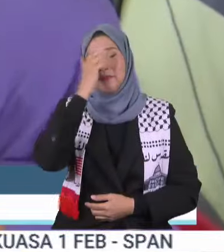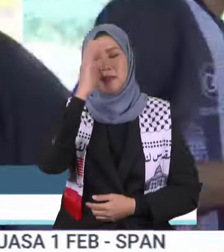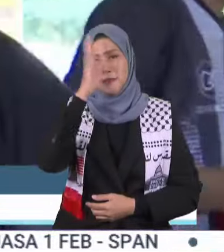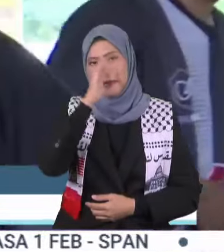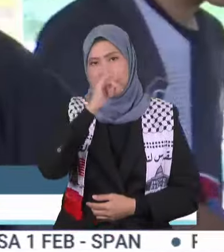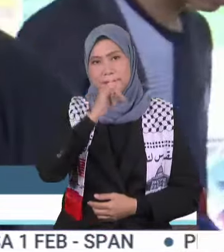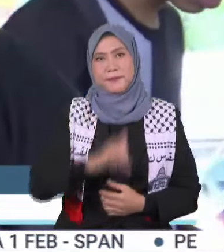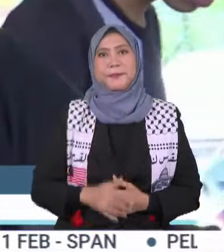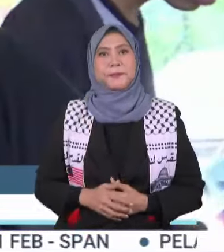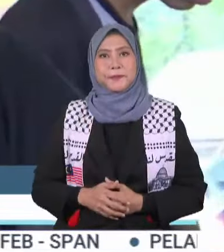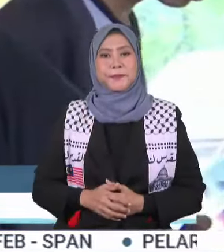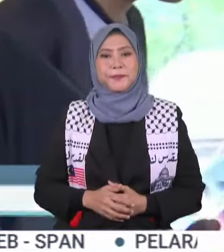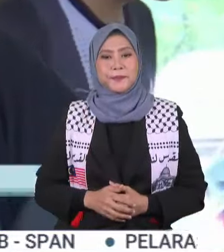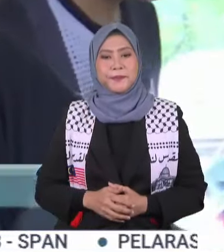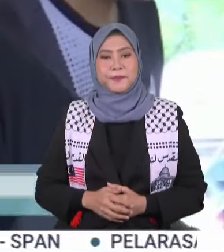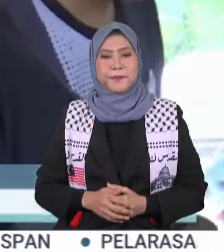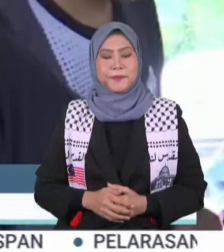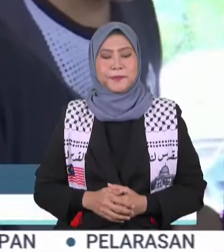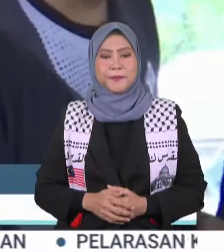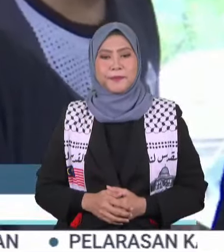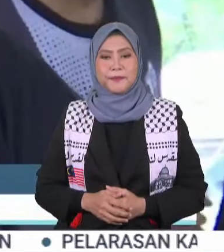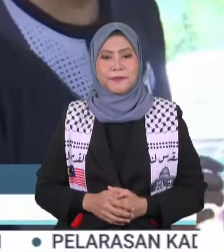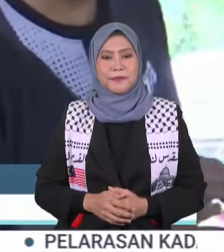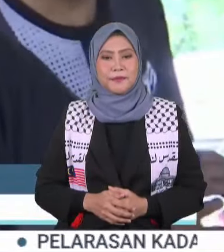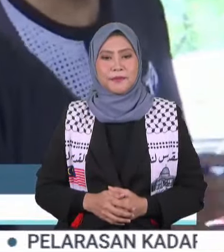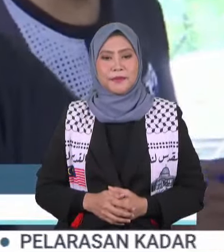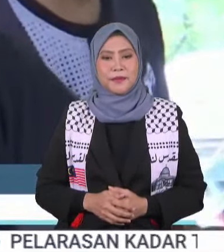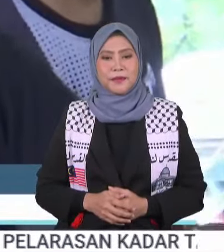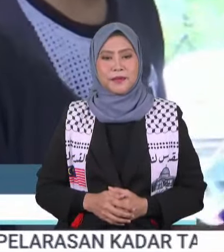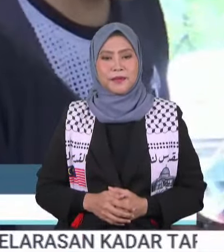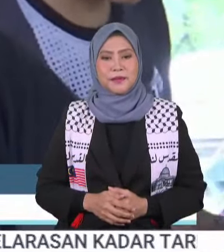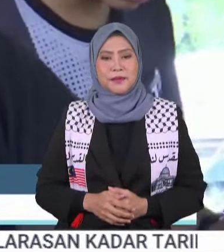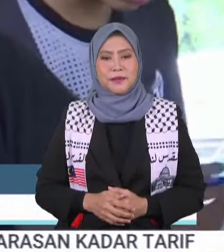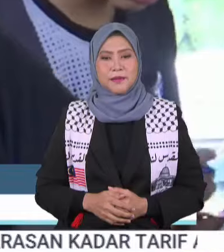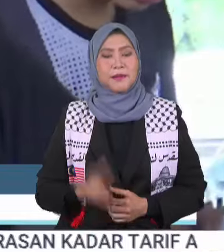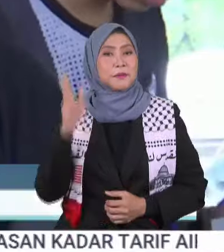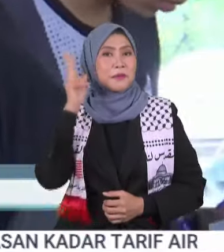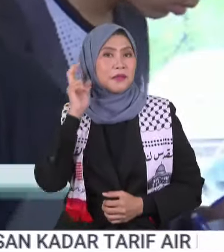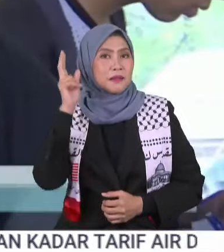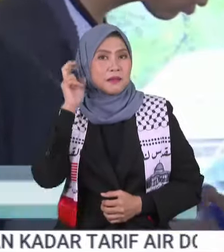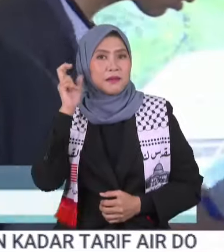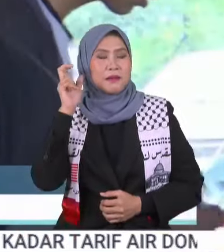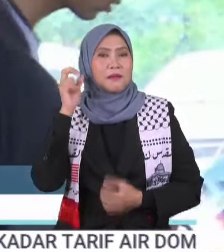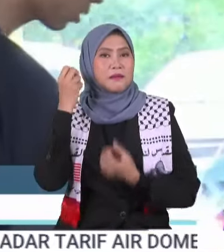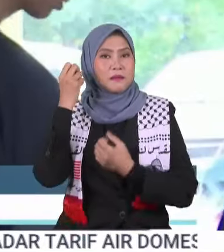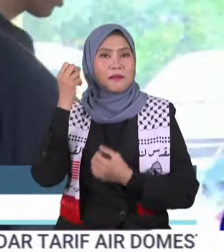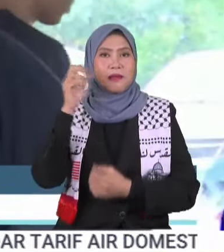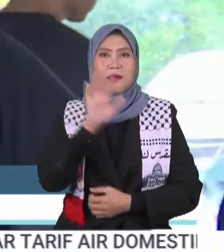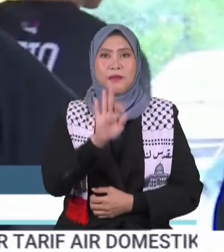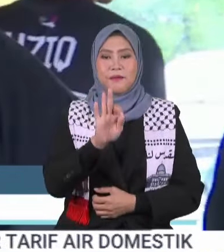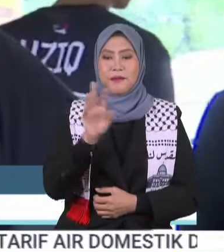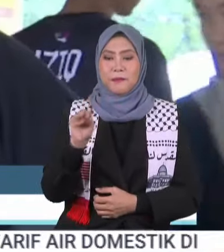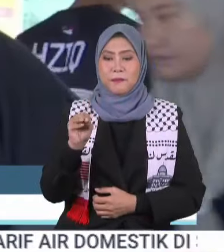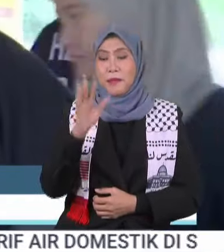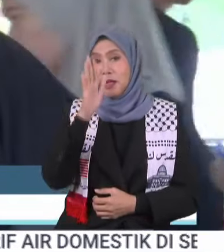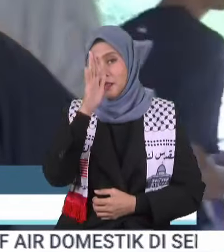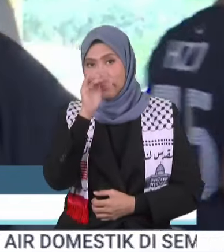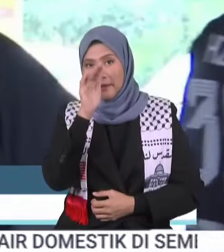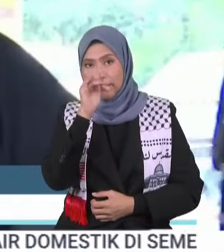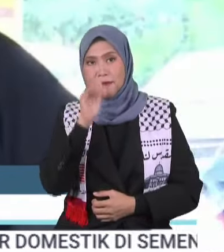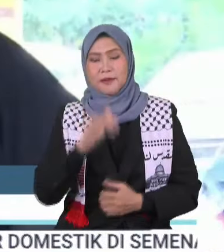Melaka di warung caun pendengar setia FM radio t